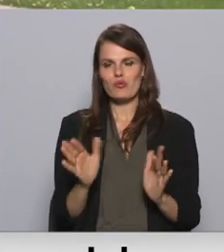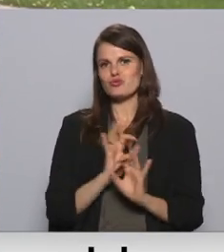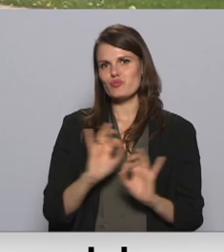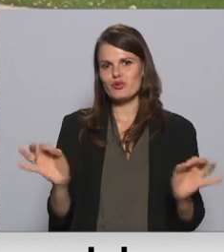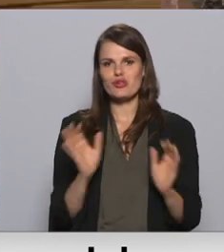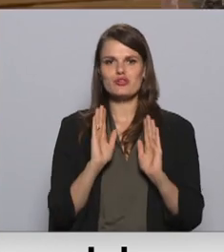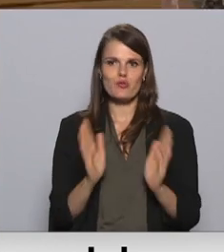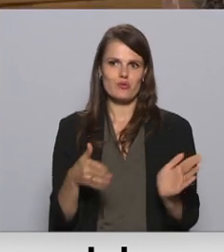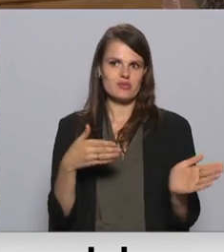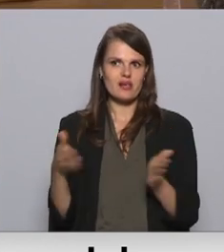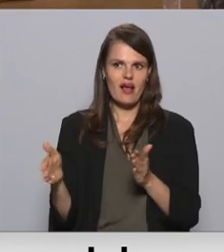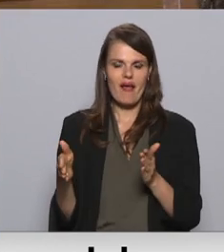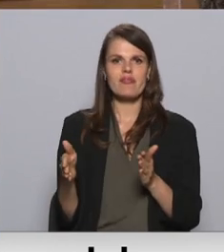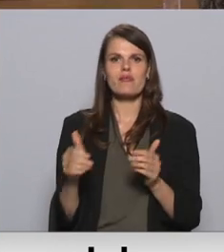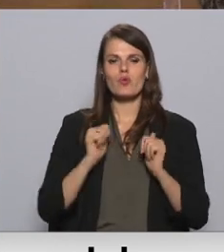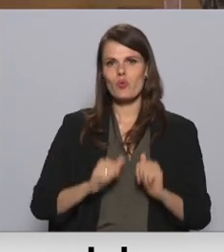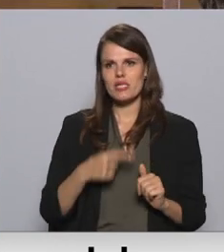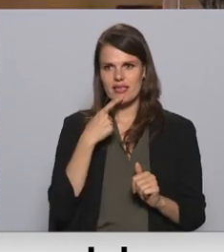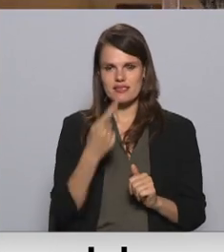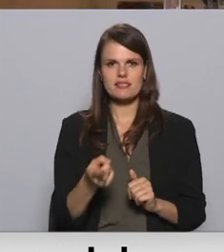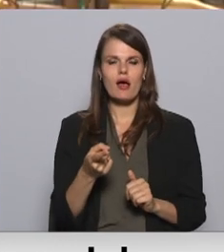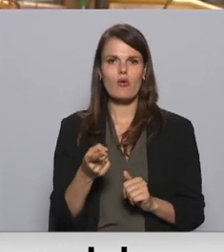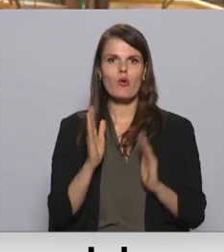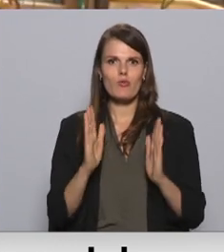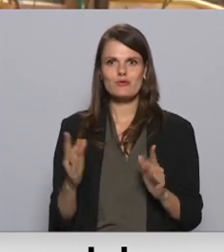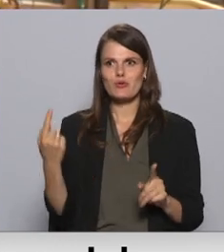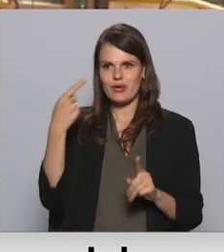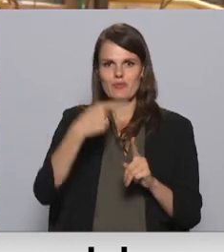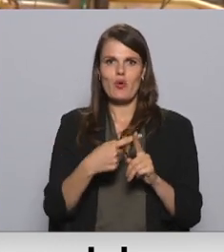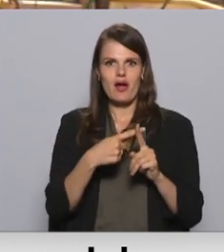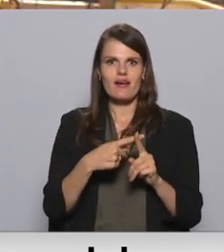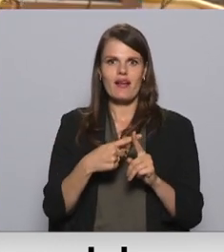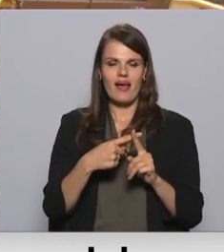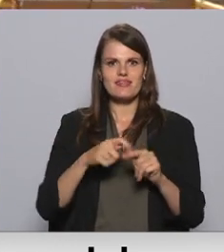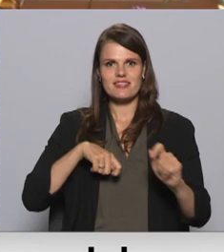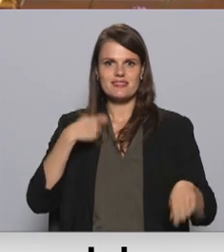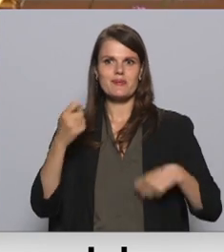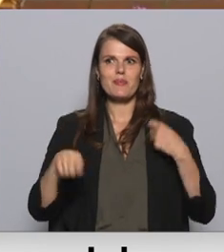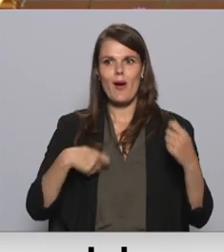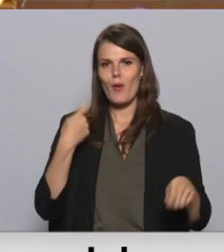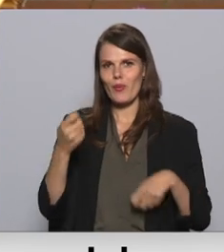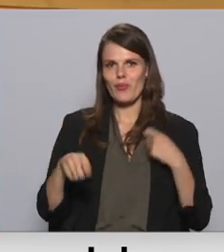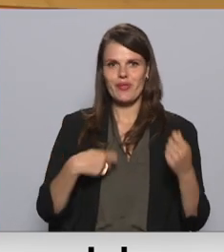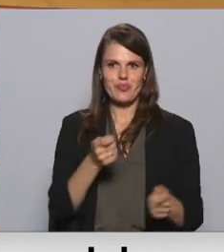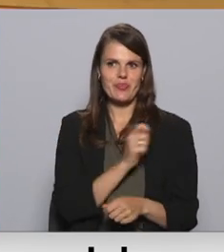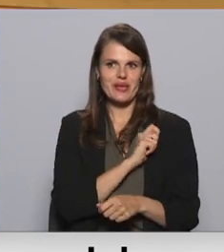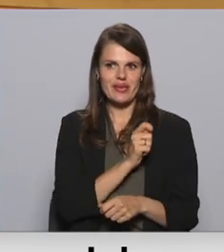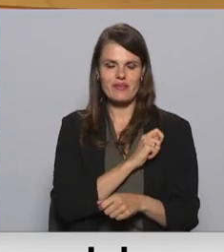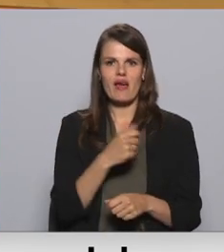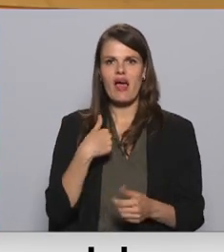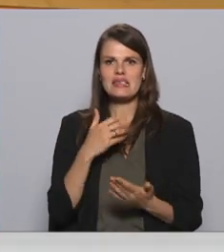brīnišķīgi, kad būs gatavs. Taisnību sakot, būšu pirmo reizi izbaudījis šito. No pirti.